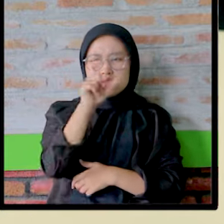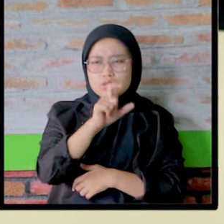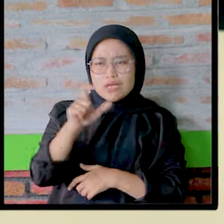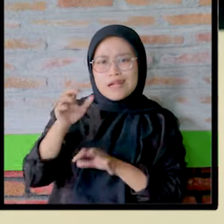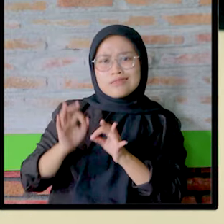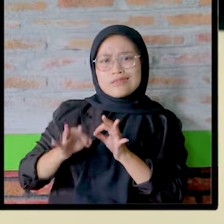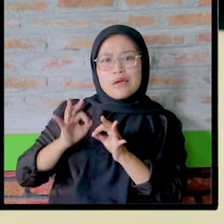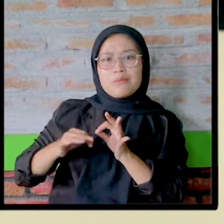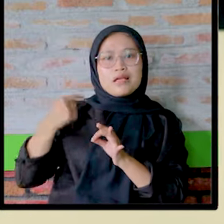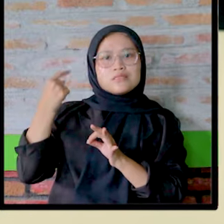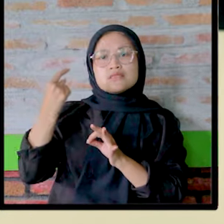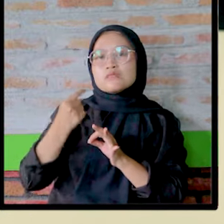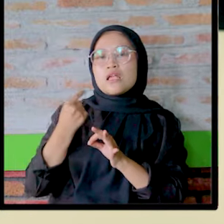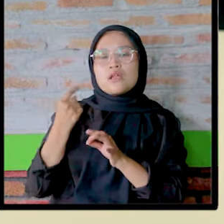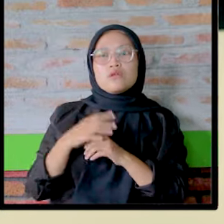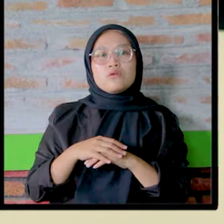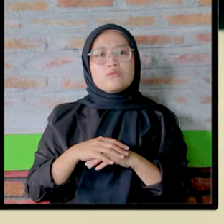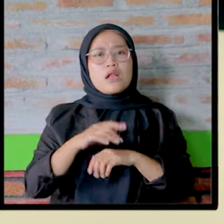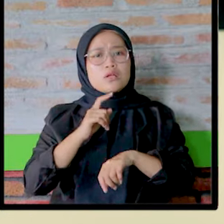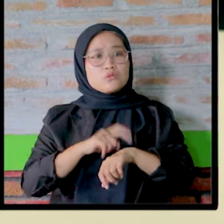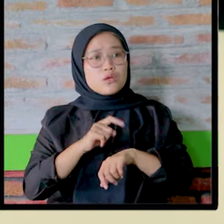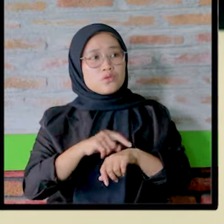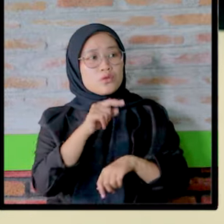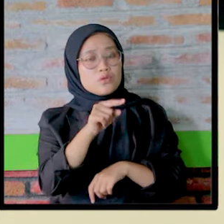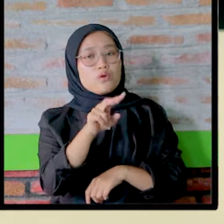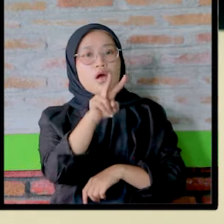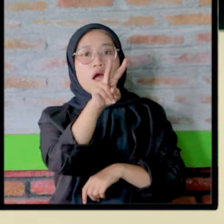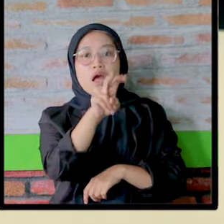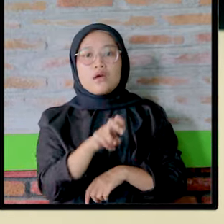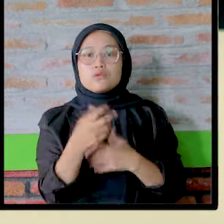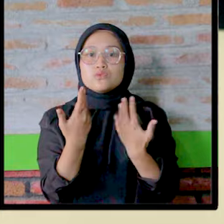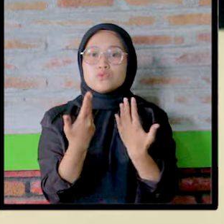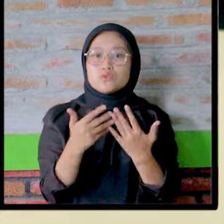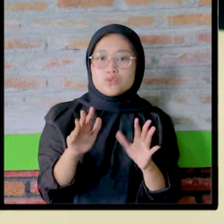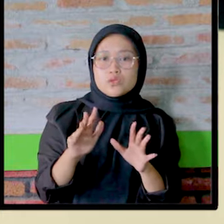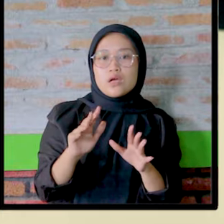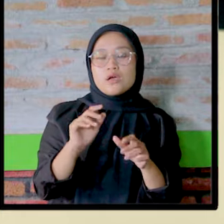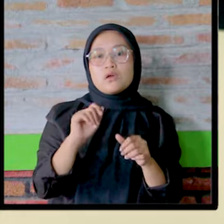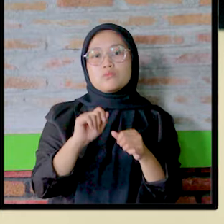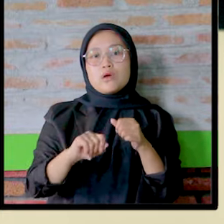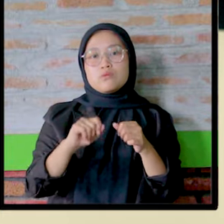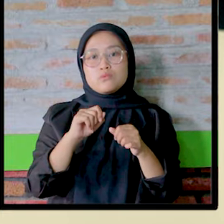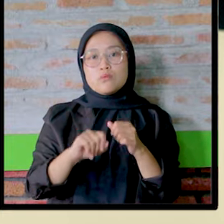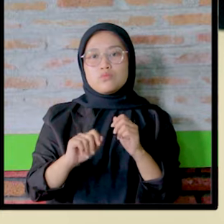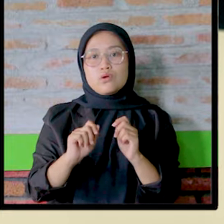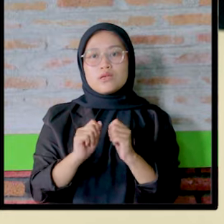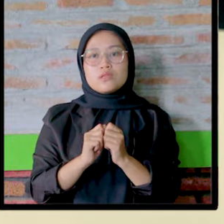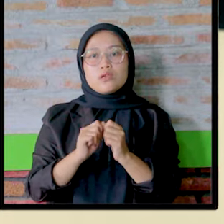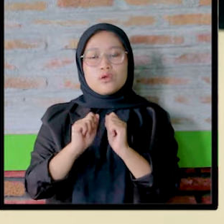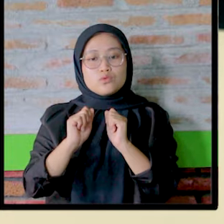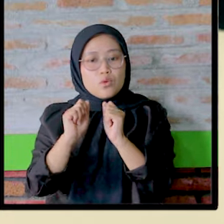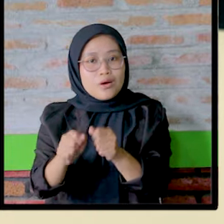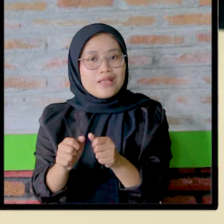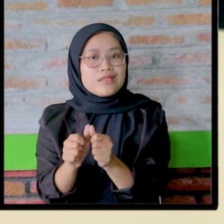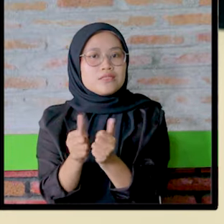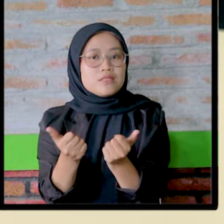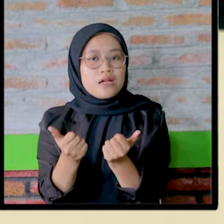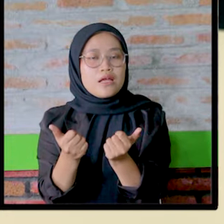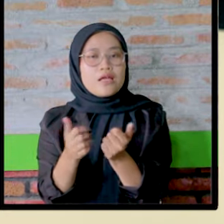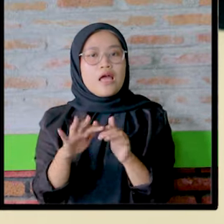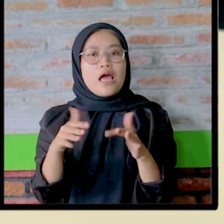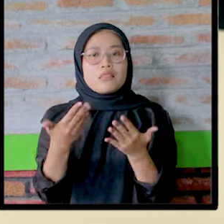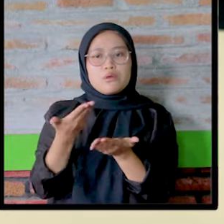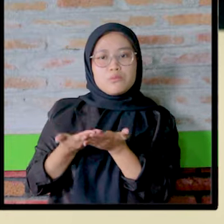gitu padahal saat itu harus harus sudah bikin gugatan cerai misalnya atau bikin